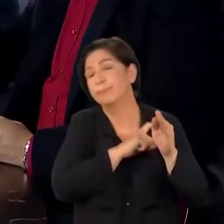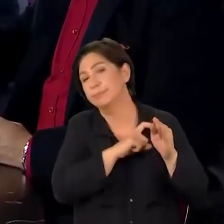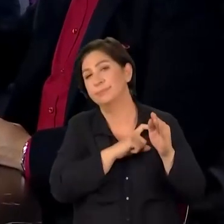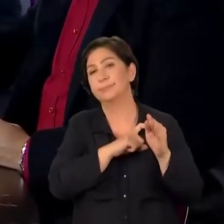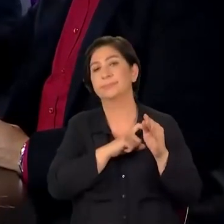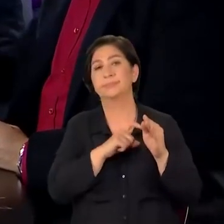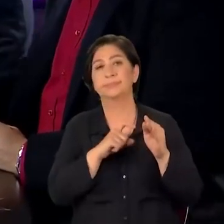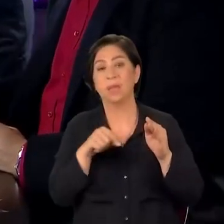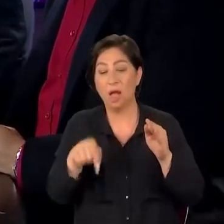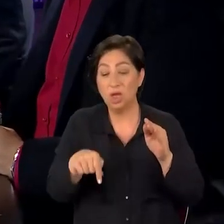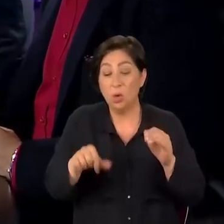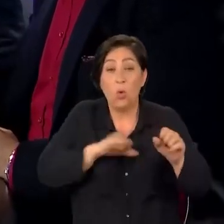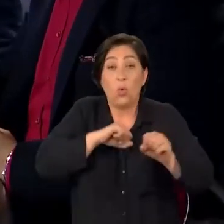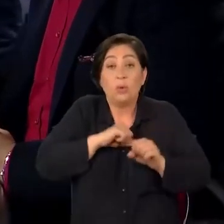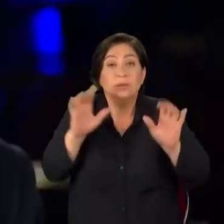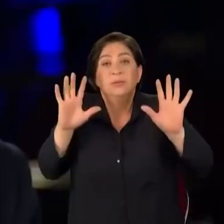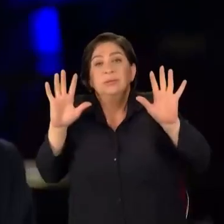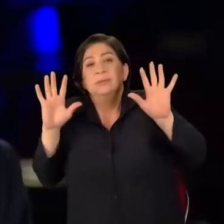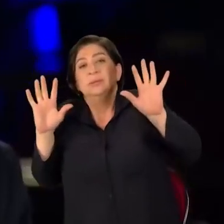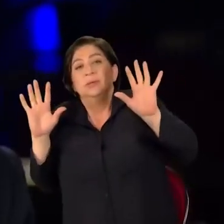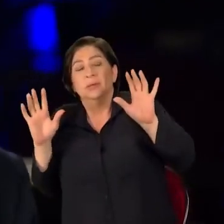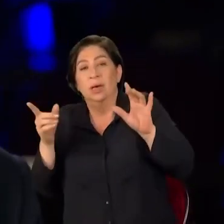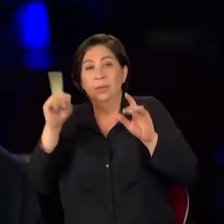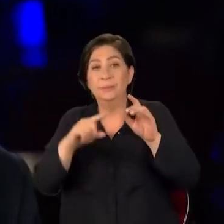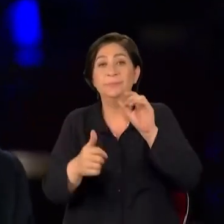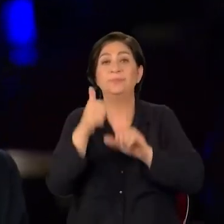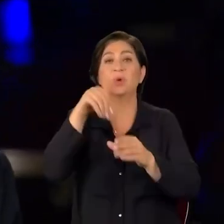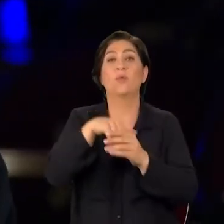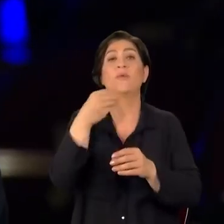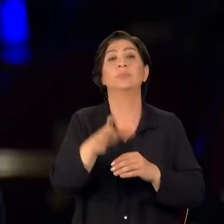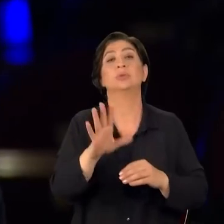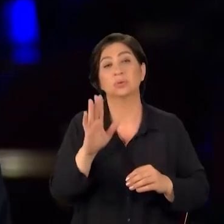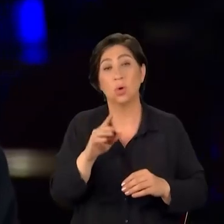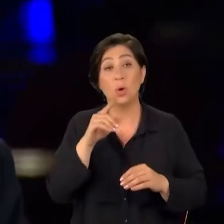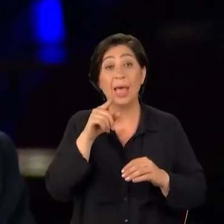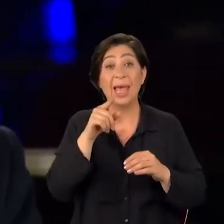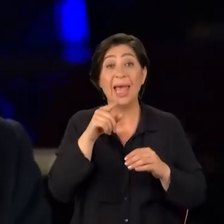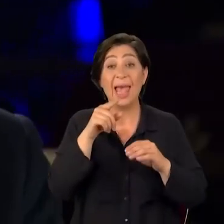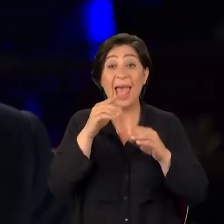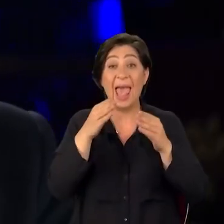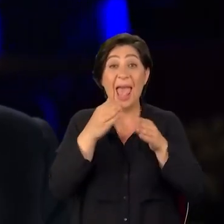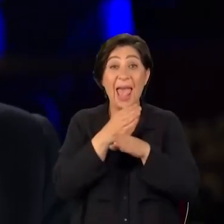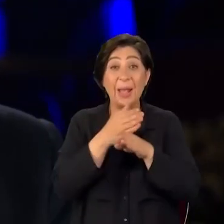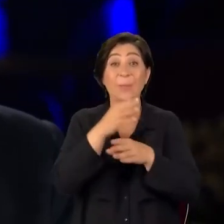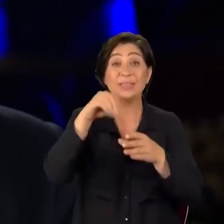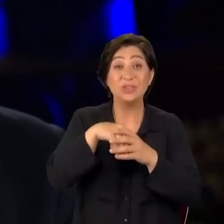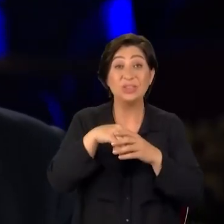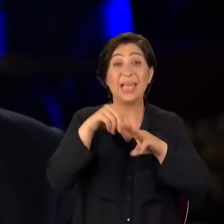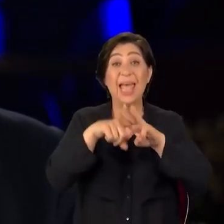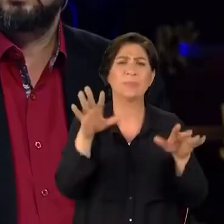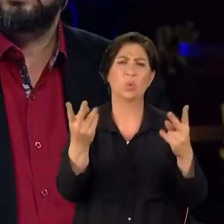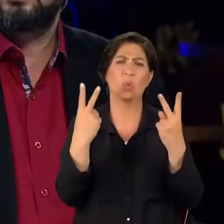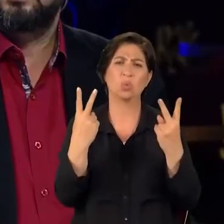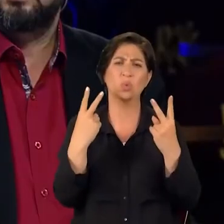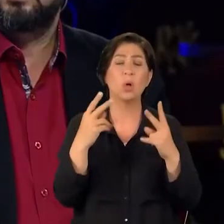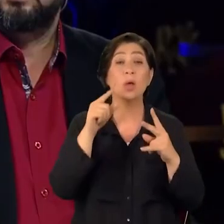çizgiye doğru yaklaşırken aşağıdakileri ürkütüp evet. hatta bir daha arkadaşlar, oy vermeyeceğiz. Yani bu ekmek için ekmelettin. Bunların hepsi görün. Değil